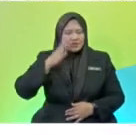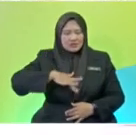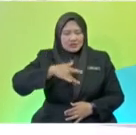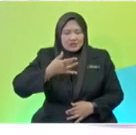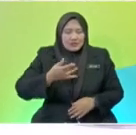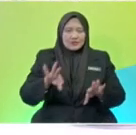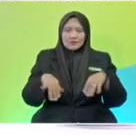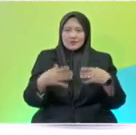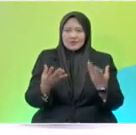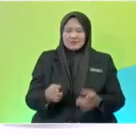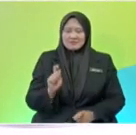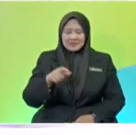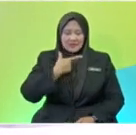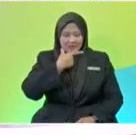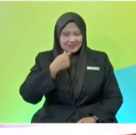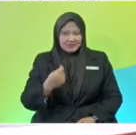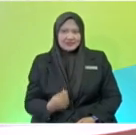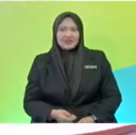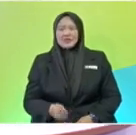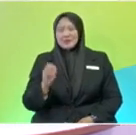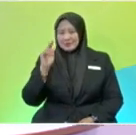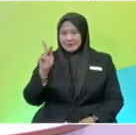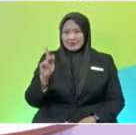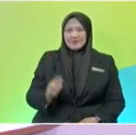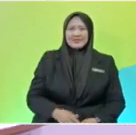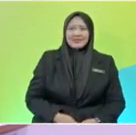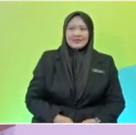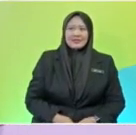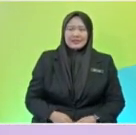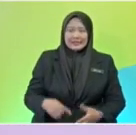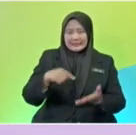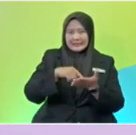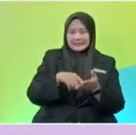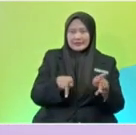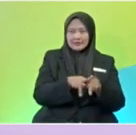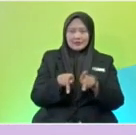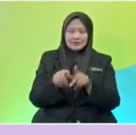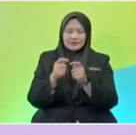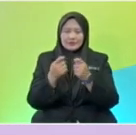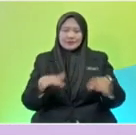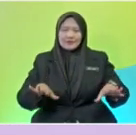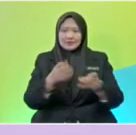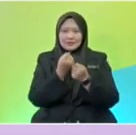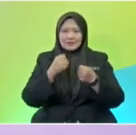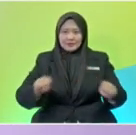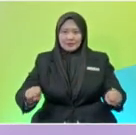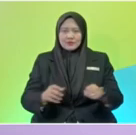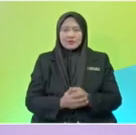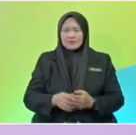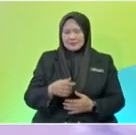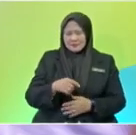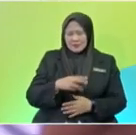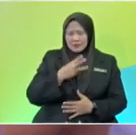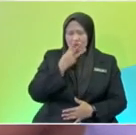masuk sini oke nah Ini pula yang udah siap Oh sudah